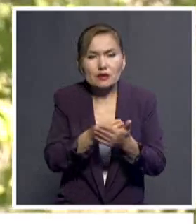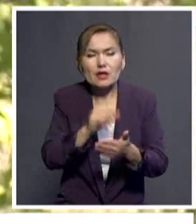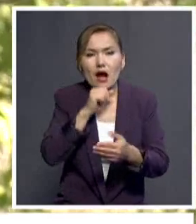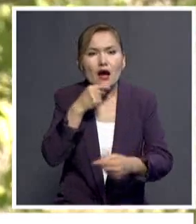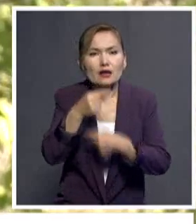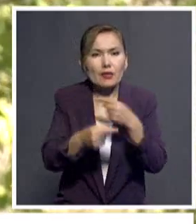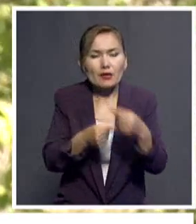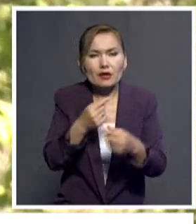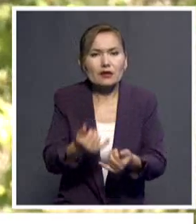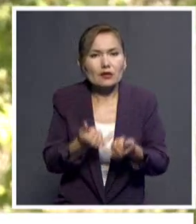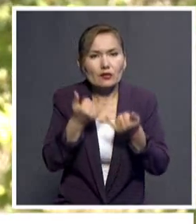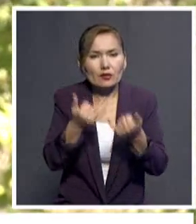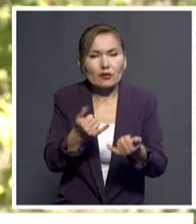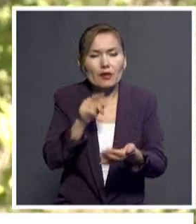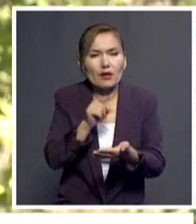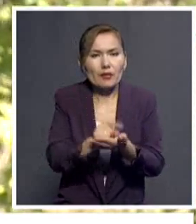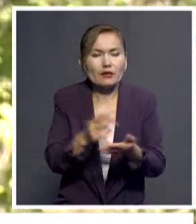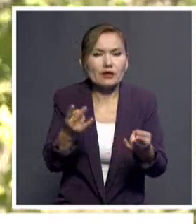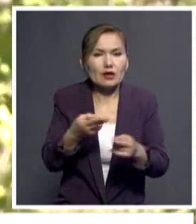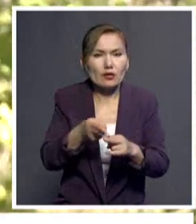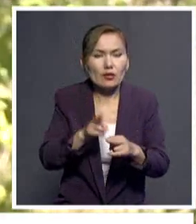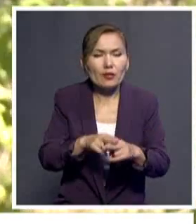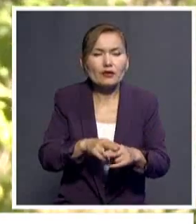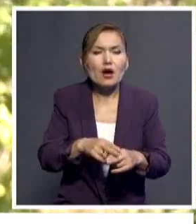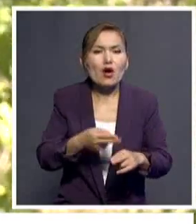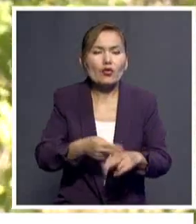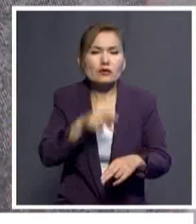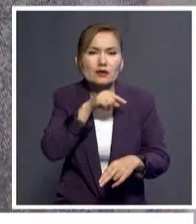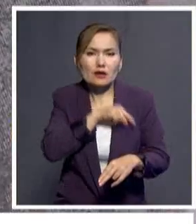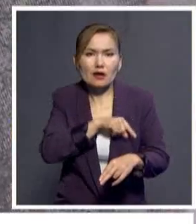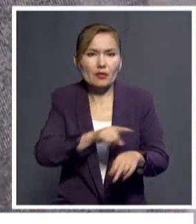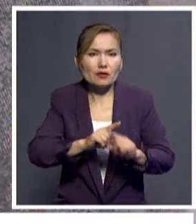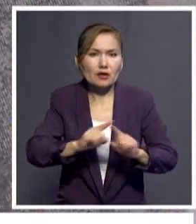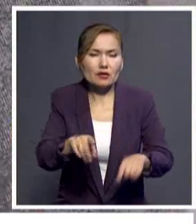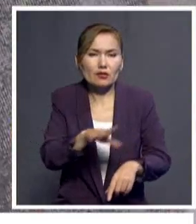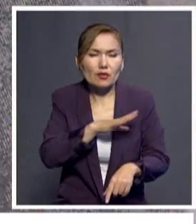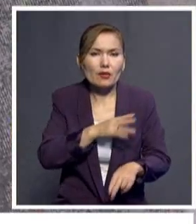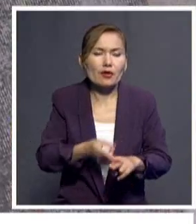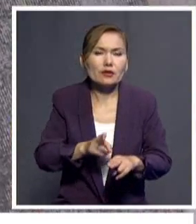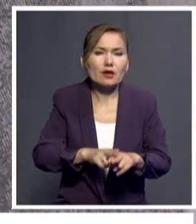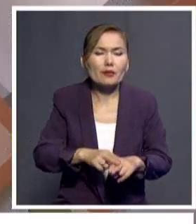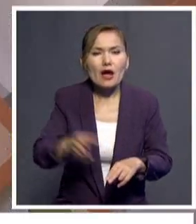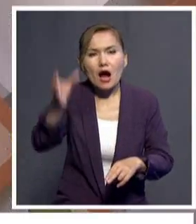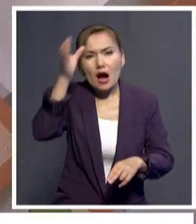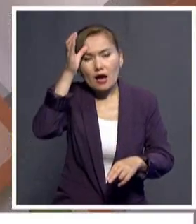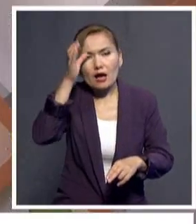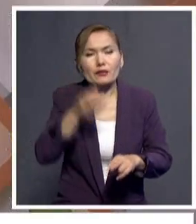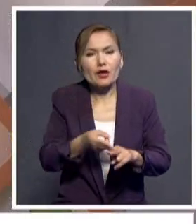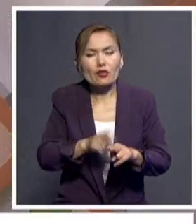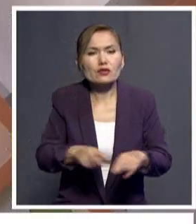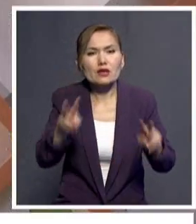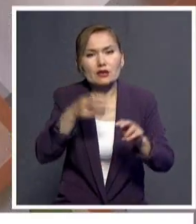ортасында бұл Шәкәрім. Шәкәрім оған ар білімі деген ат қойған. Соңғы деректер Шәкәрім танушы ғалымдар үшін құнды дүние